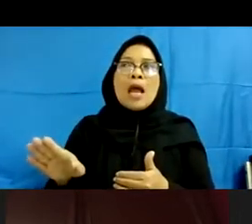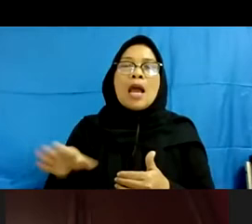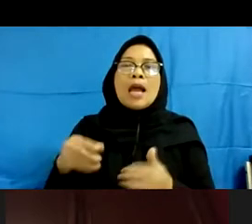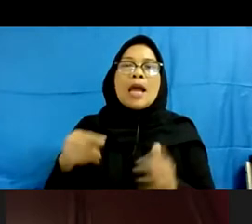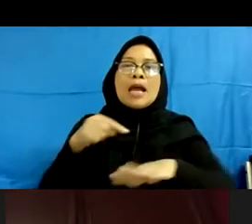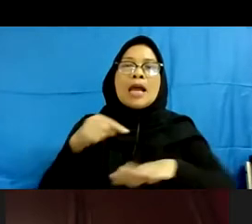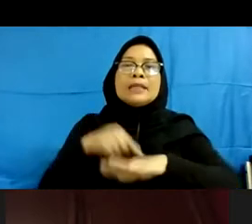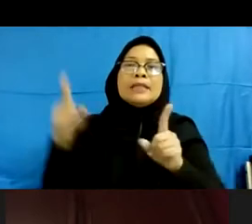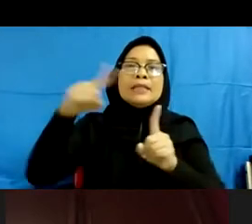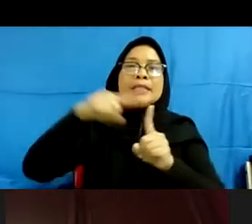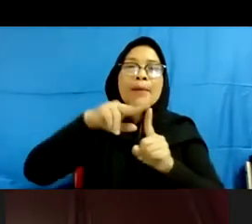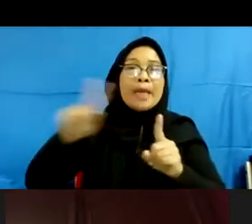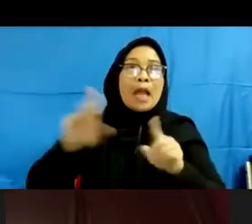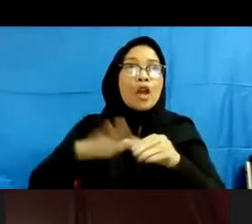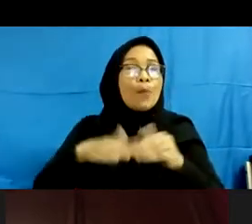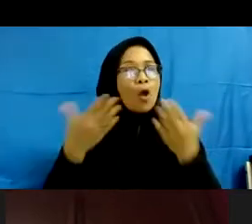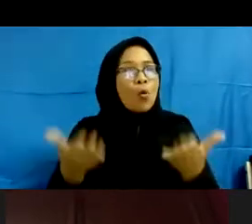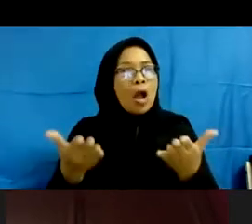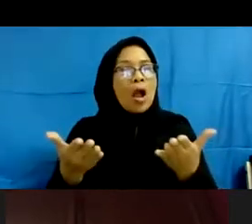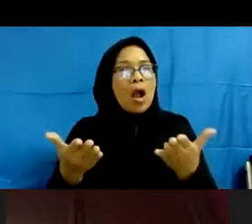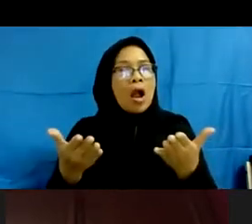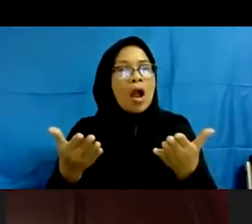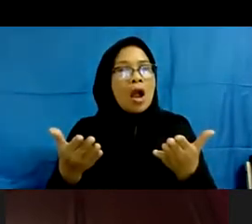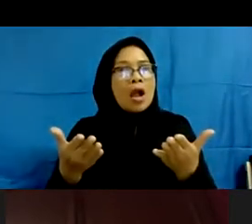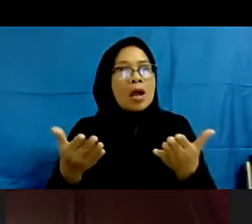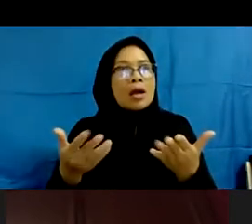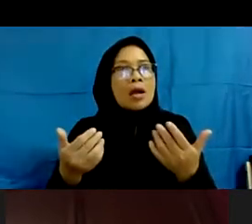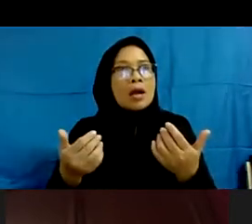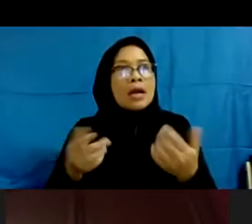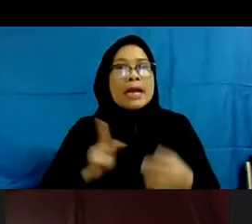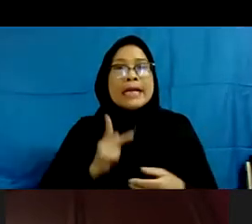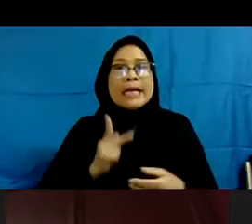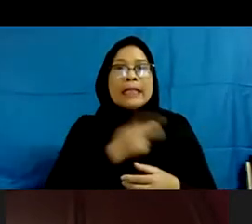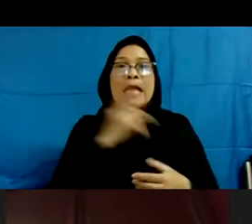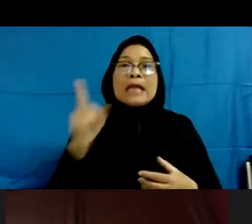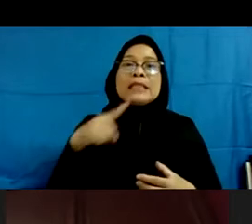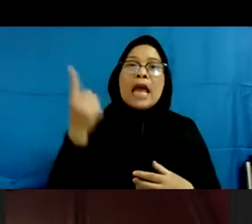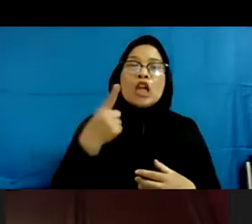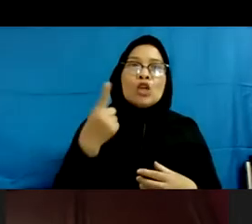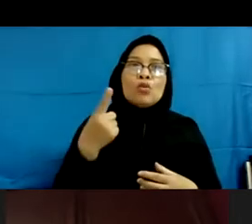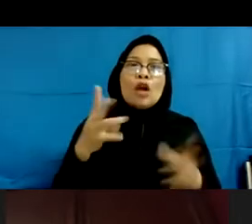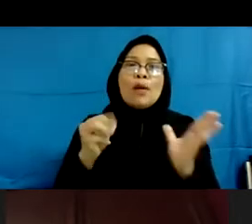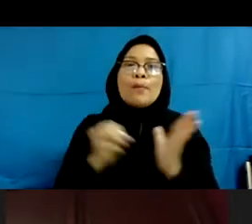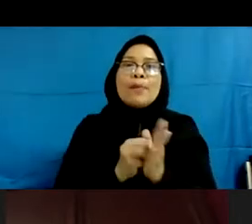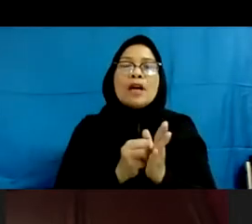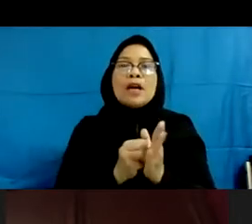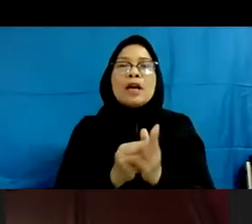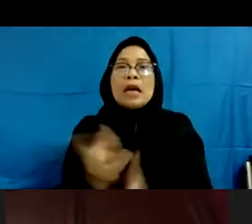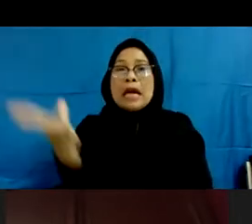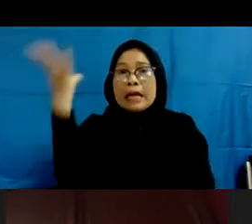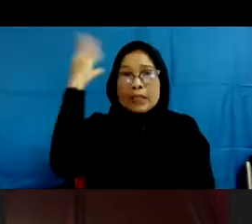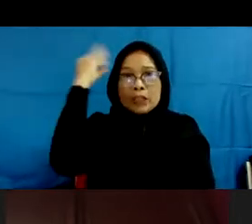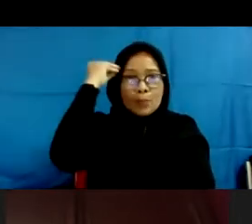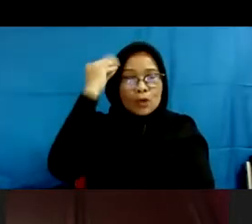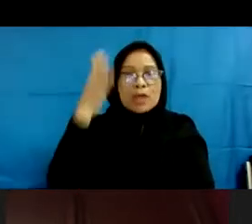bahwa terkait dengan itu kita selalu merespon apa yang diinginkan oleh